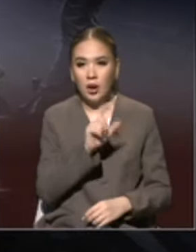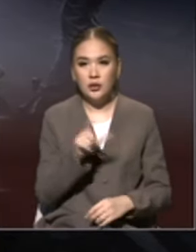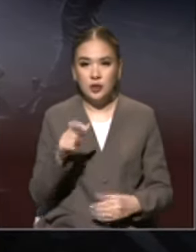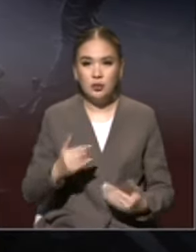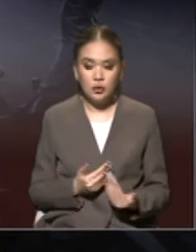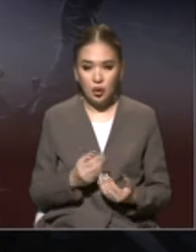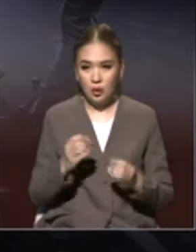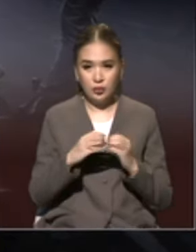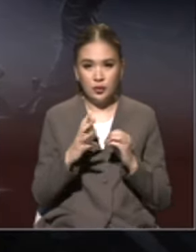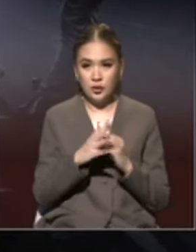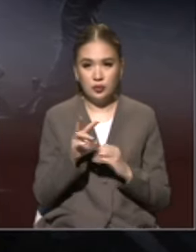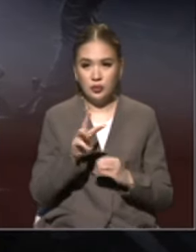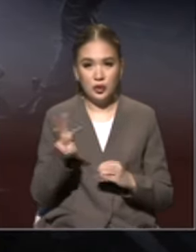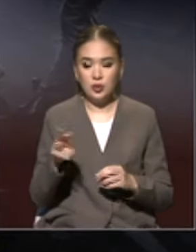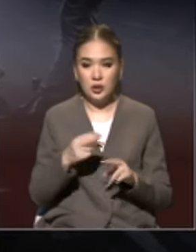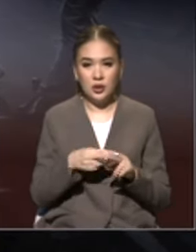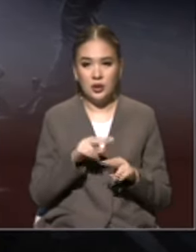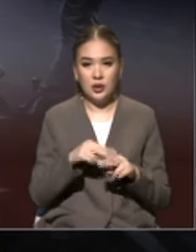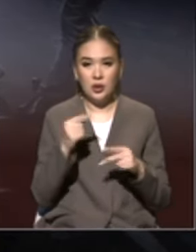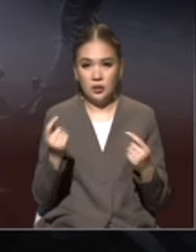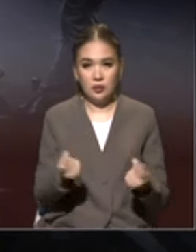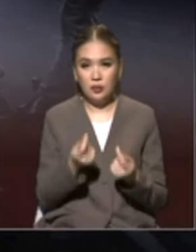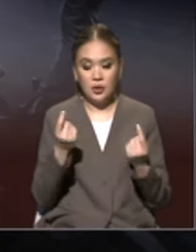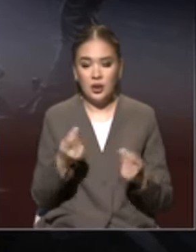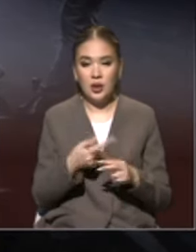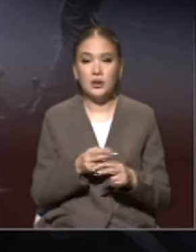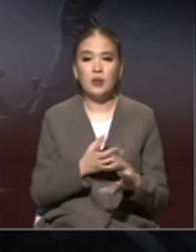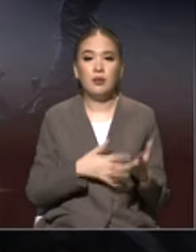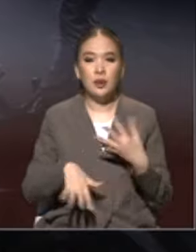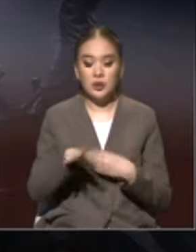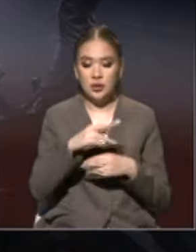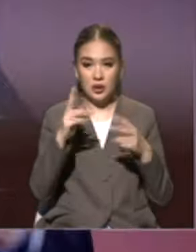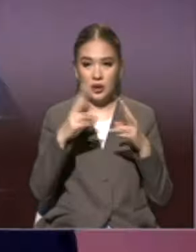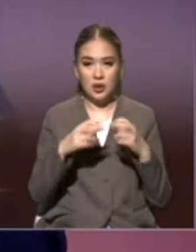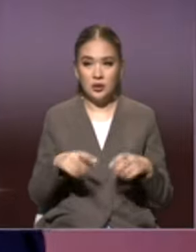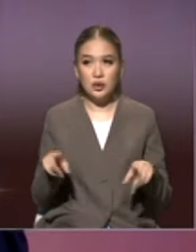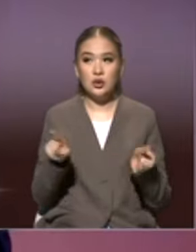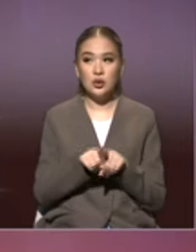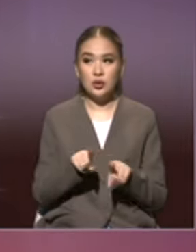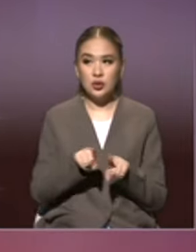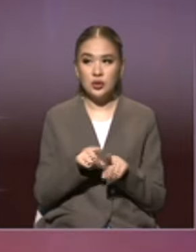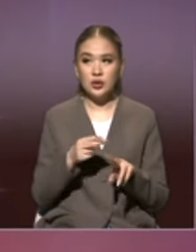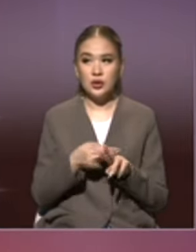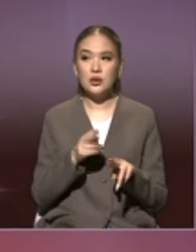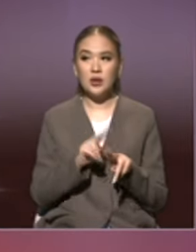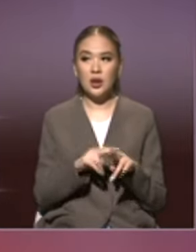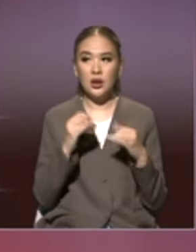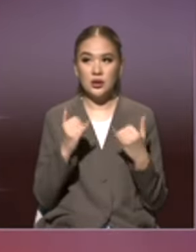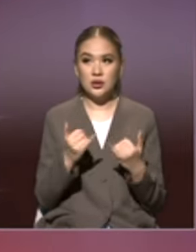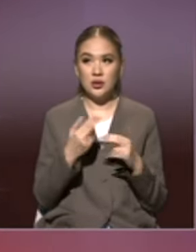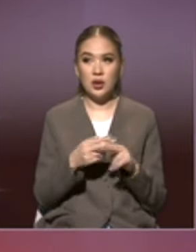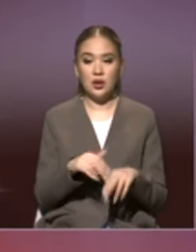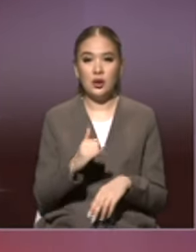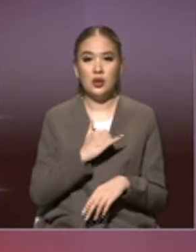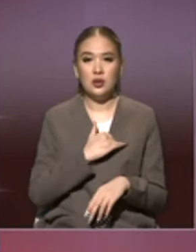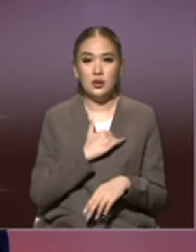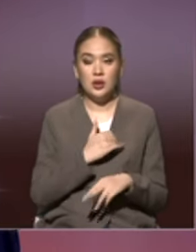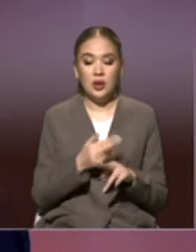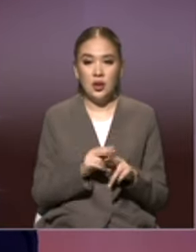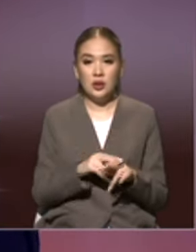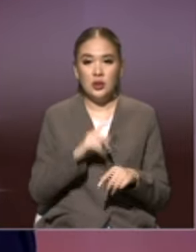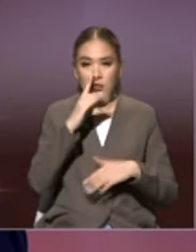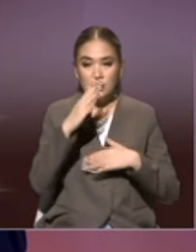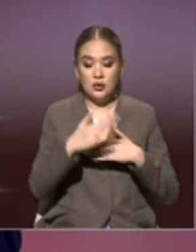емес. Сондықтан енді бәрі жерге қарағанда негізінде бұның барлығы, мен айтып отырмын ғой, біздің жаңағы қойған